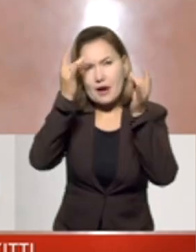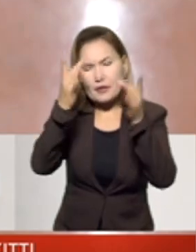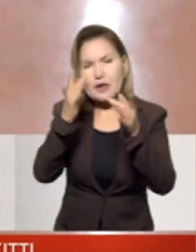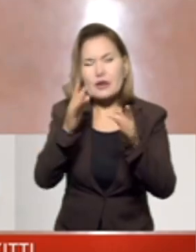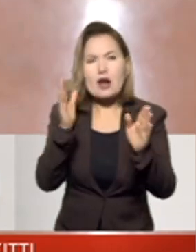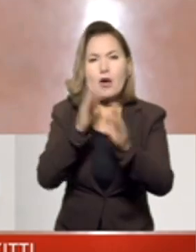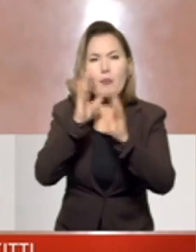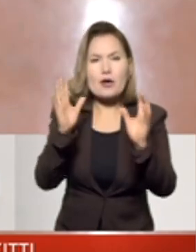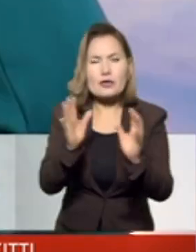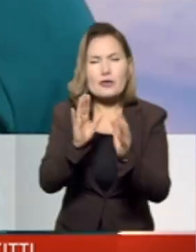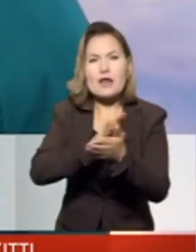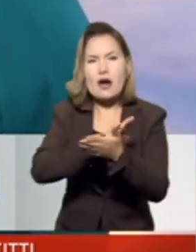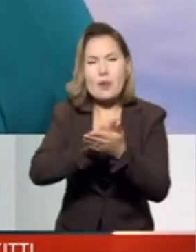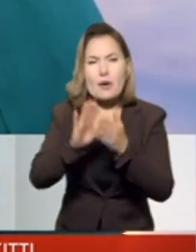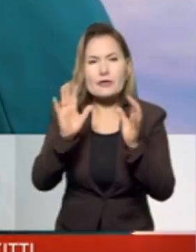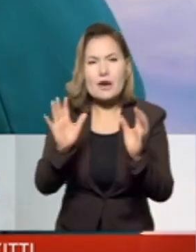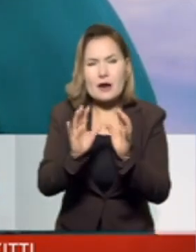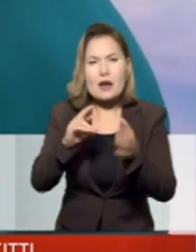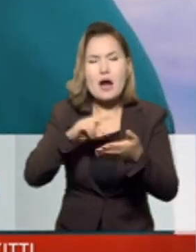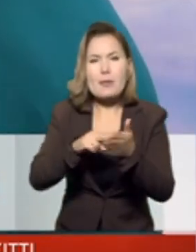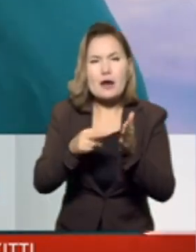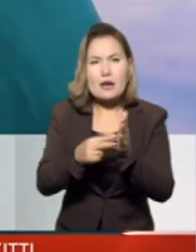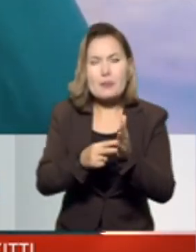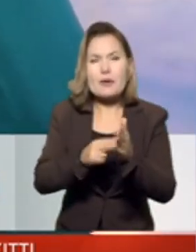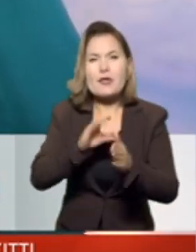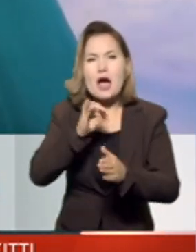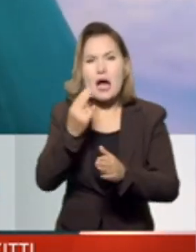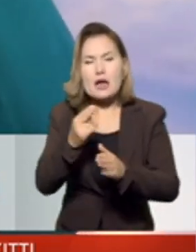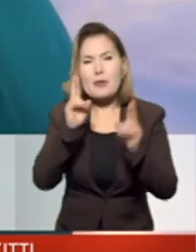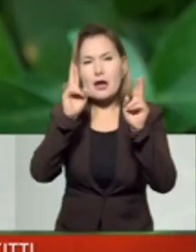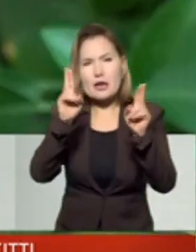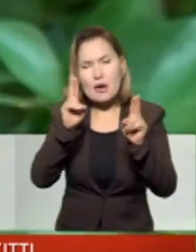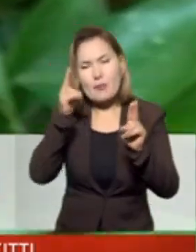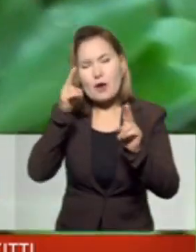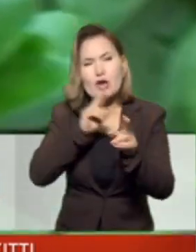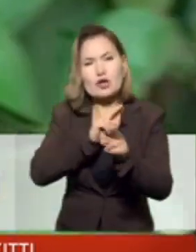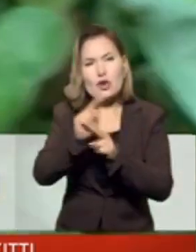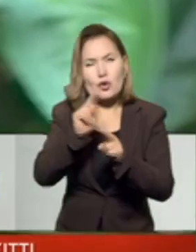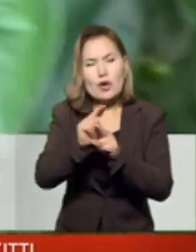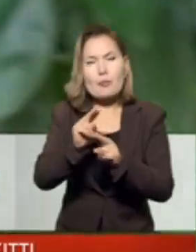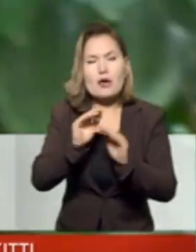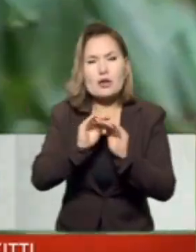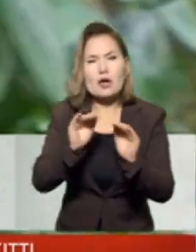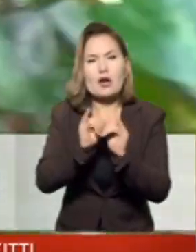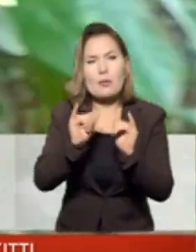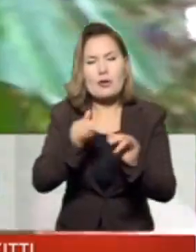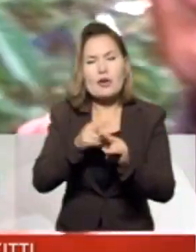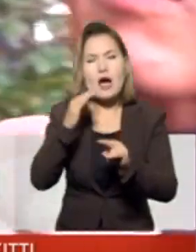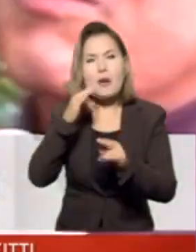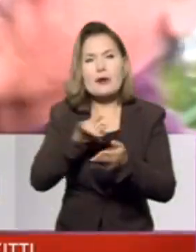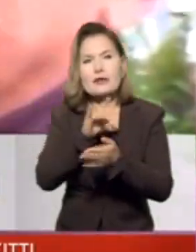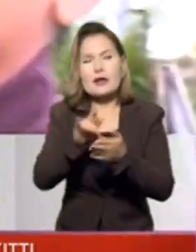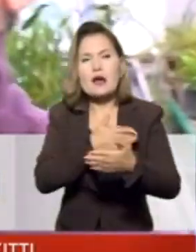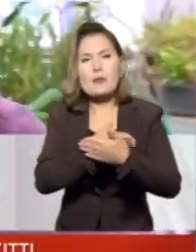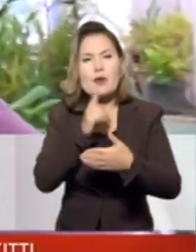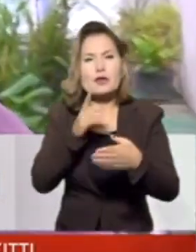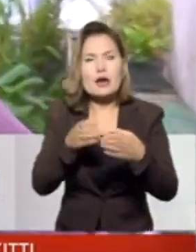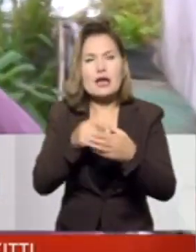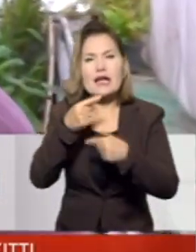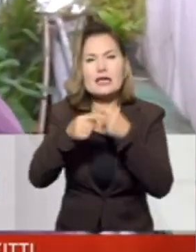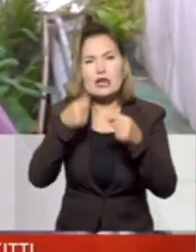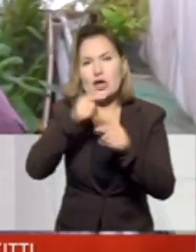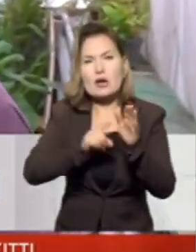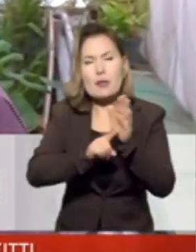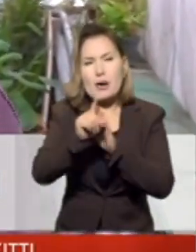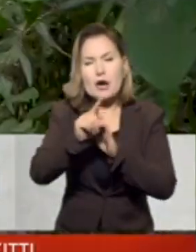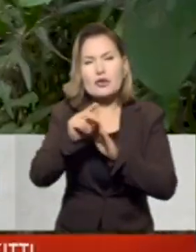және қоршаған ортаның тазалығын сақтау мақсатындағы әлеуметтік ережелерді игерудің сапасын дамыту. Ол үшін павлодарлық белсенділер келер жылдан